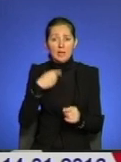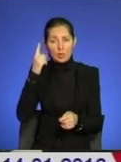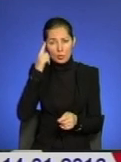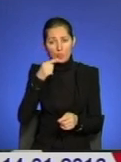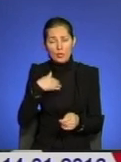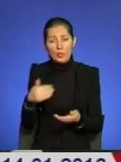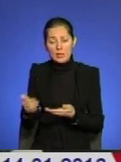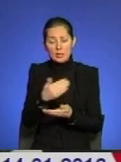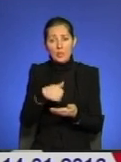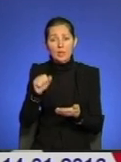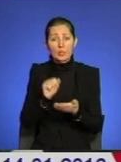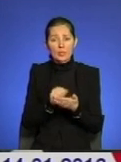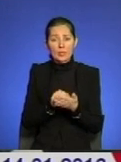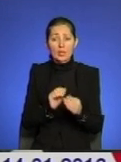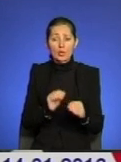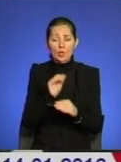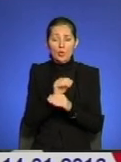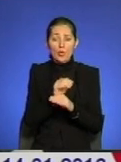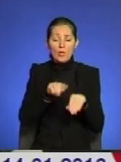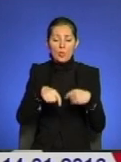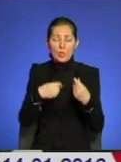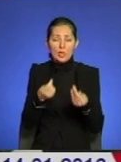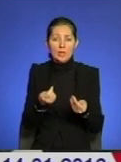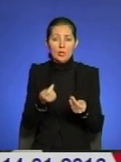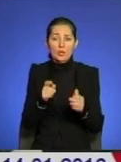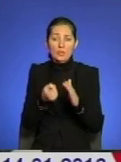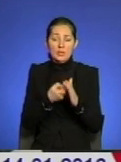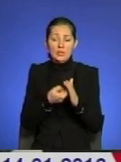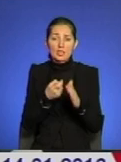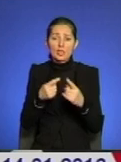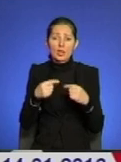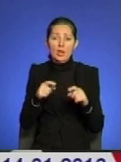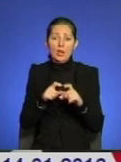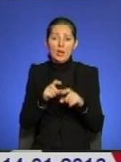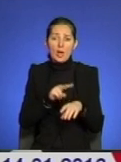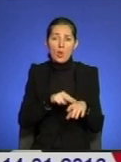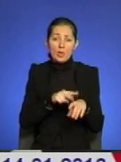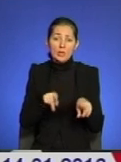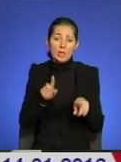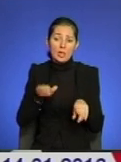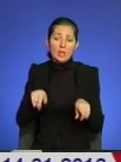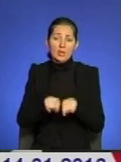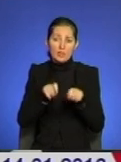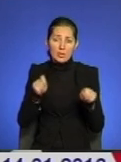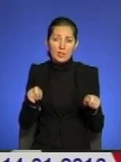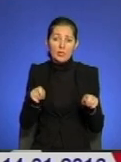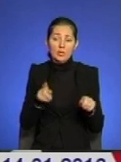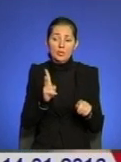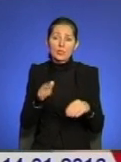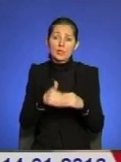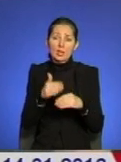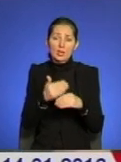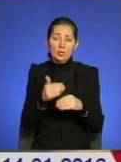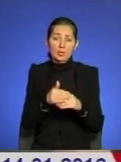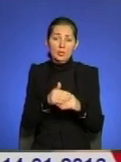зберемо ці матеріали і додатково передамо в слідчі органи, нехай по цьому поводу теж відкривають і когось наказують.